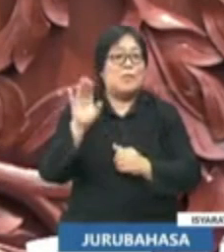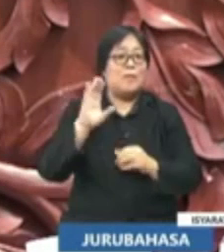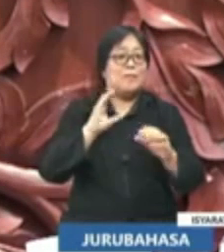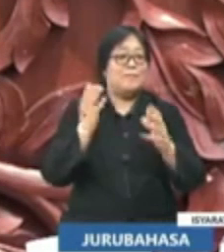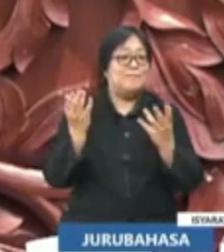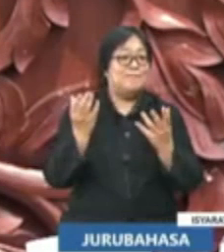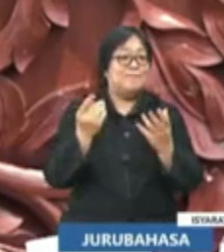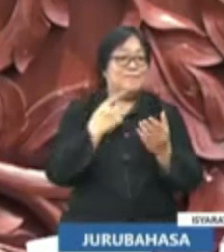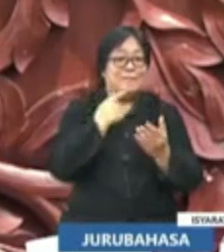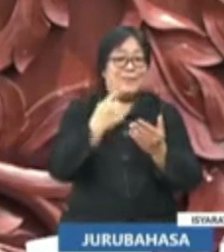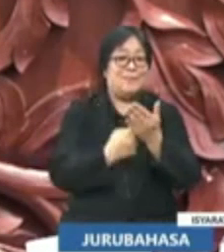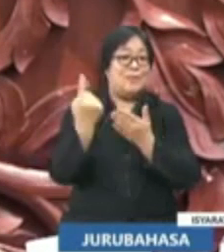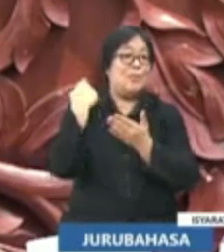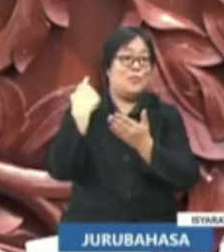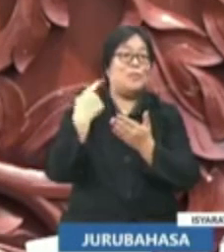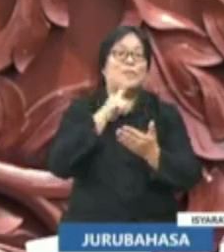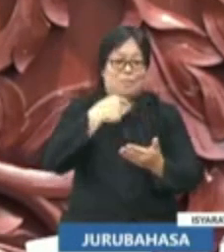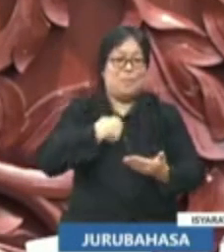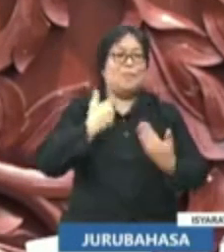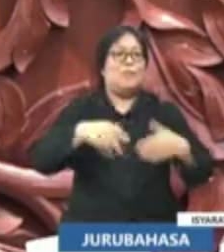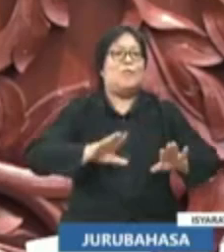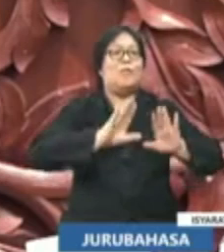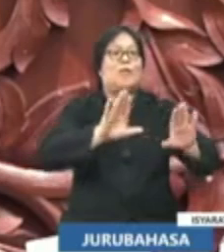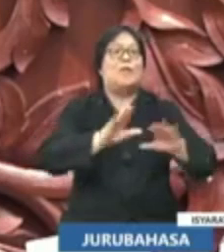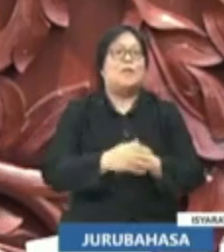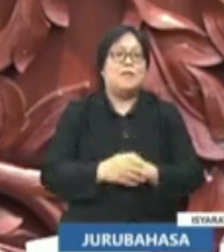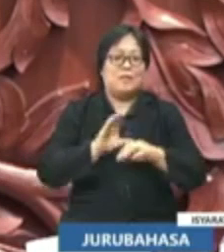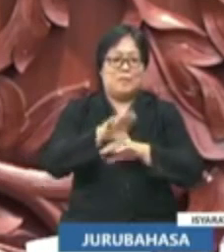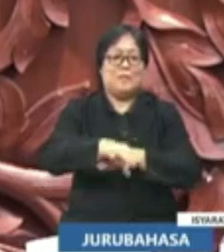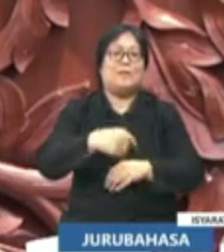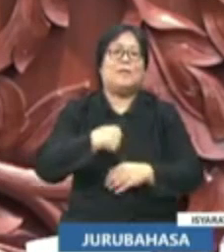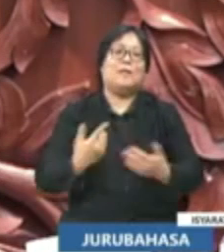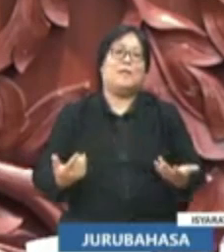buat minggu sudah, yang telah pun saya tolak. Jadi terpaksalah saya